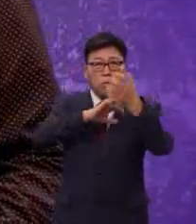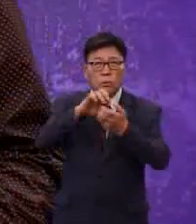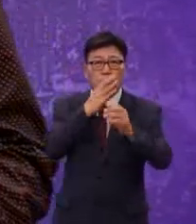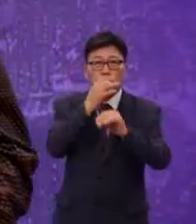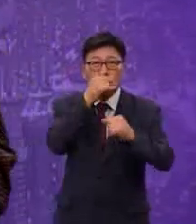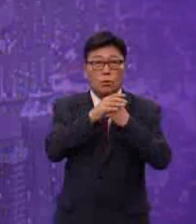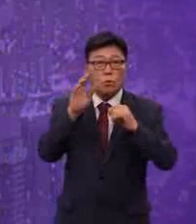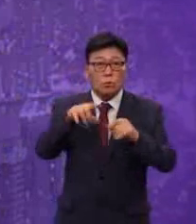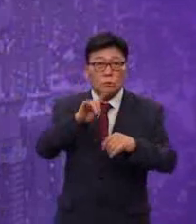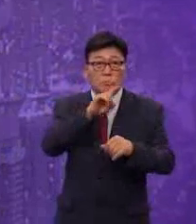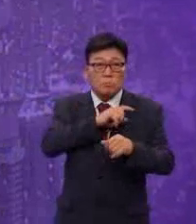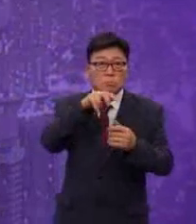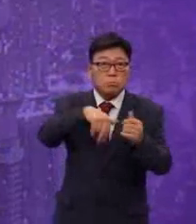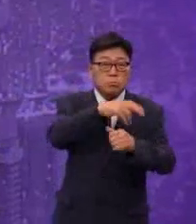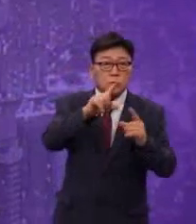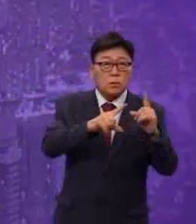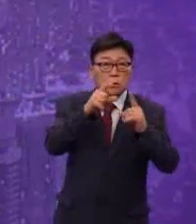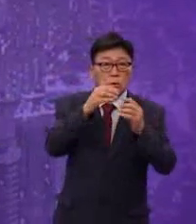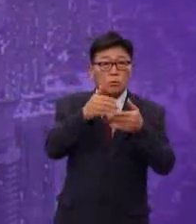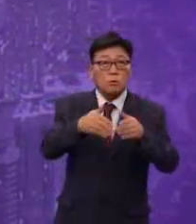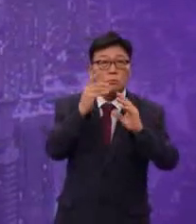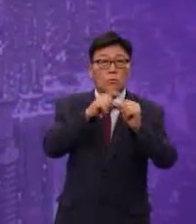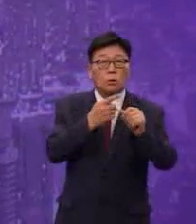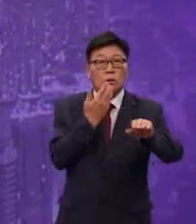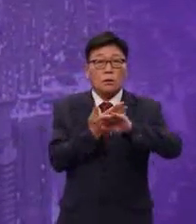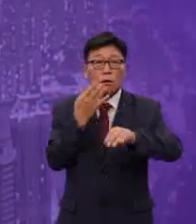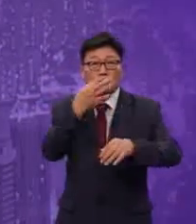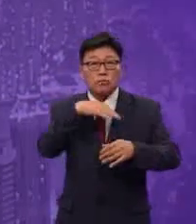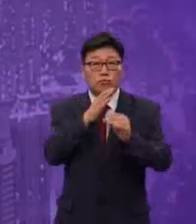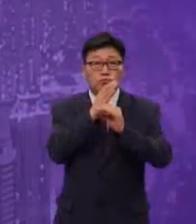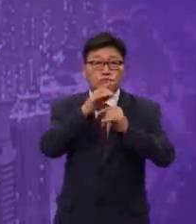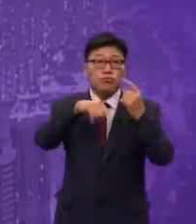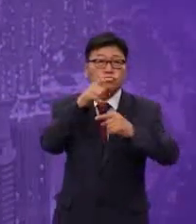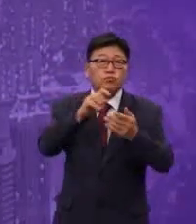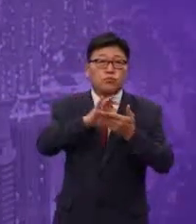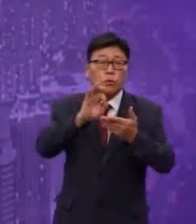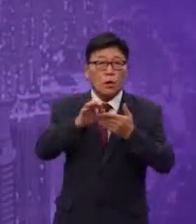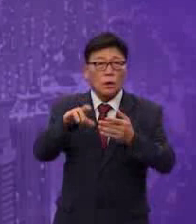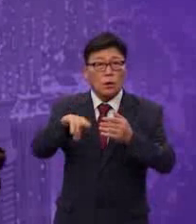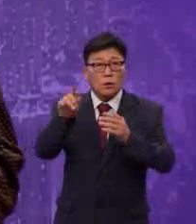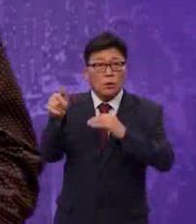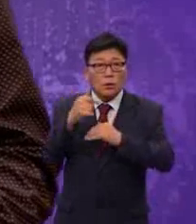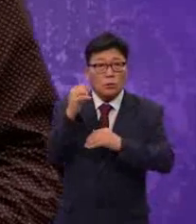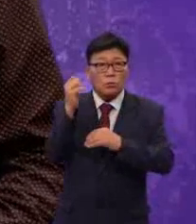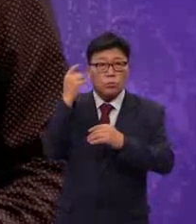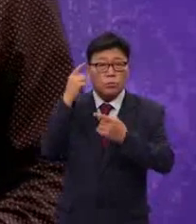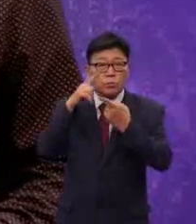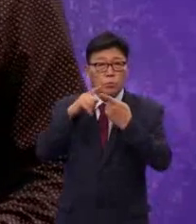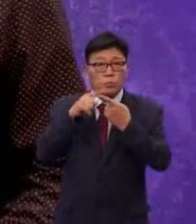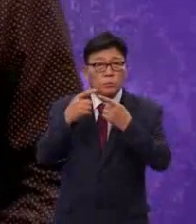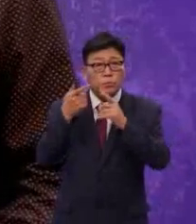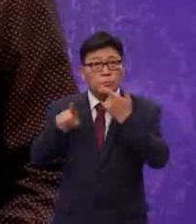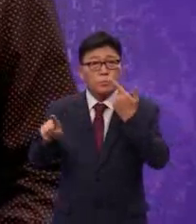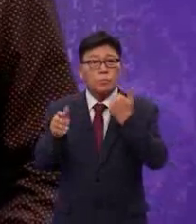최초 거점시설의 설립 목적과 다르게 수익 중심의 운영 요금이 축으로 인해서 원취지인 주민들이 모이고 화합할 수